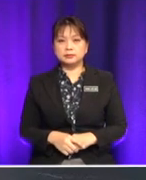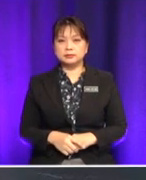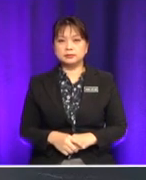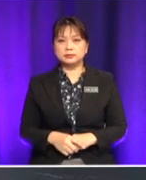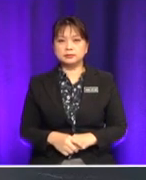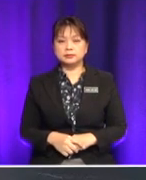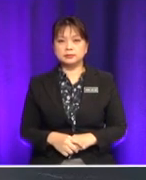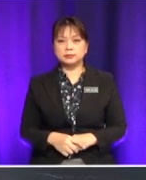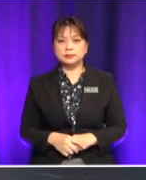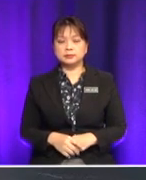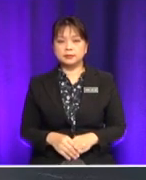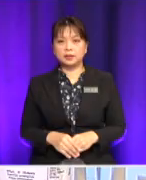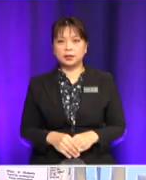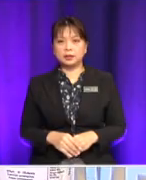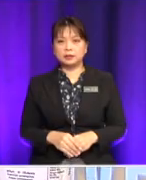sesuatu